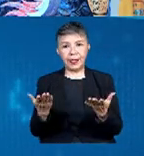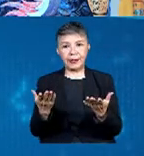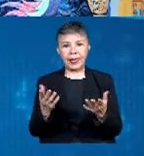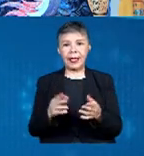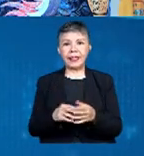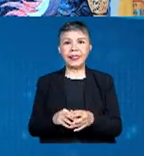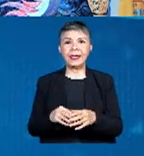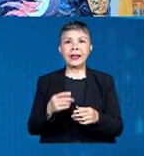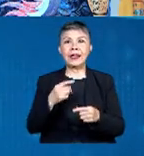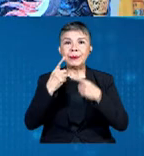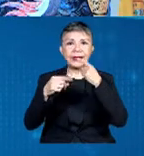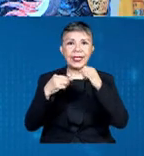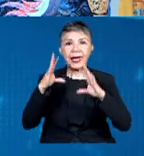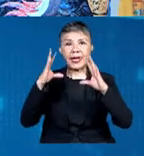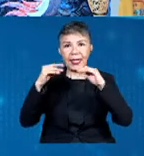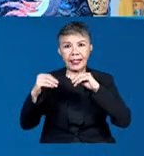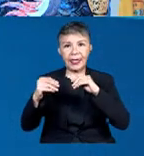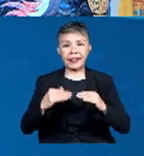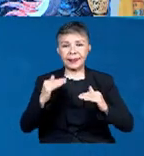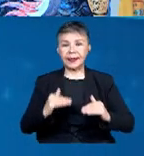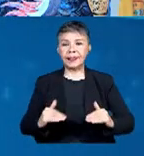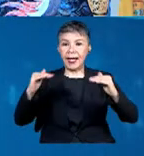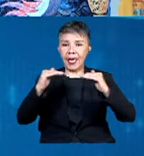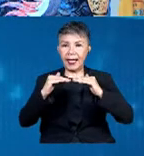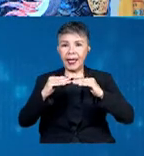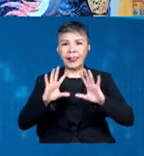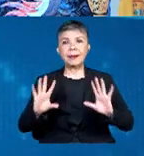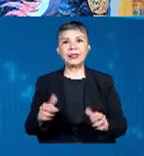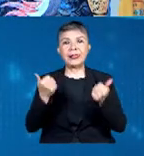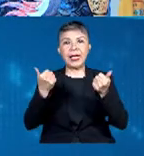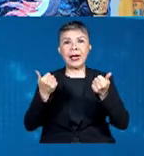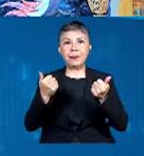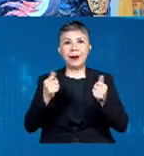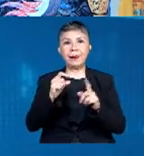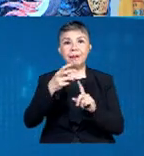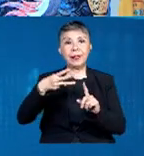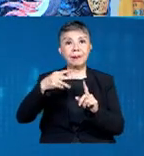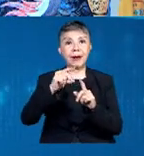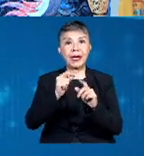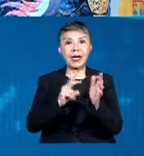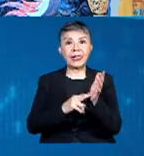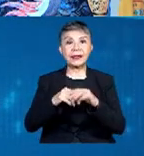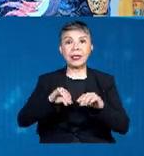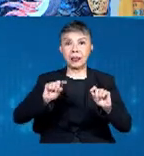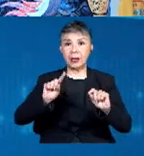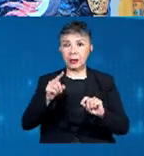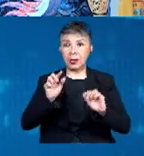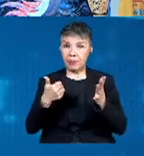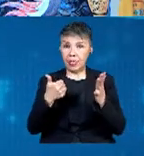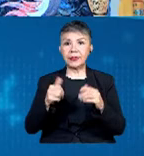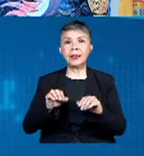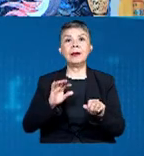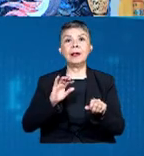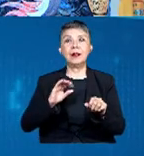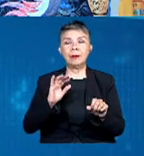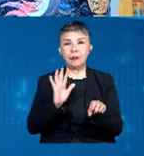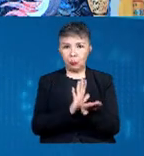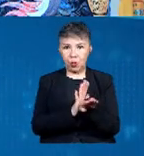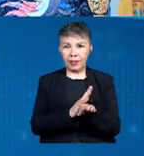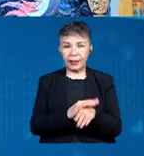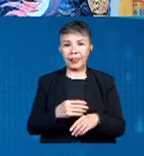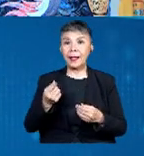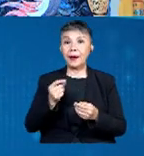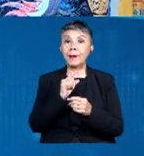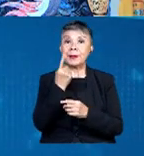dari yang kita bicarakan hari ini soal kesetaraan dan juga persiapan menuju Peparnas ke-16 Papua. Pertama saya berikan waktu untuk